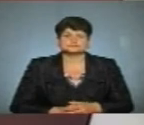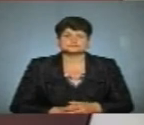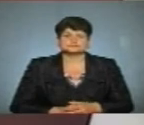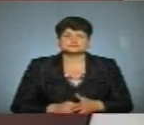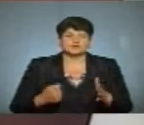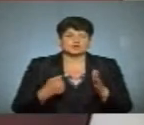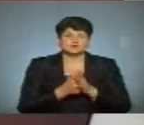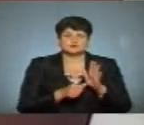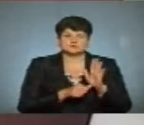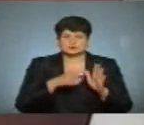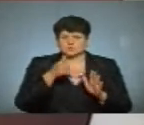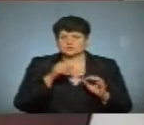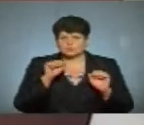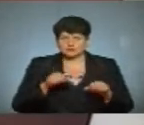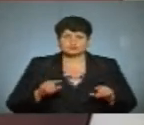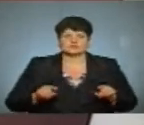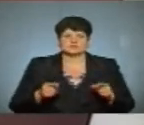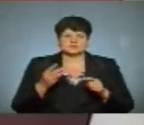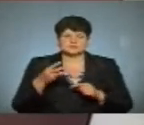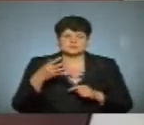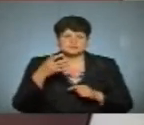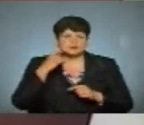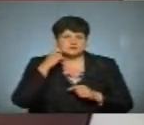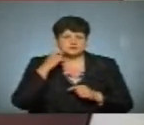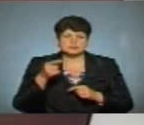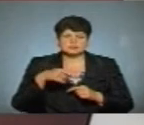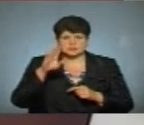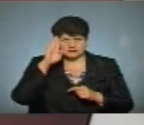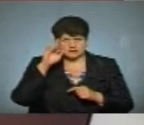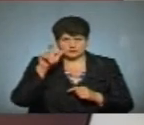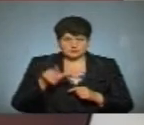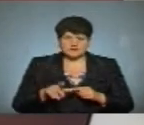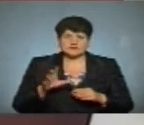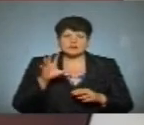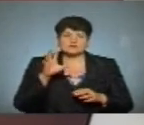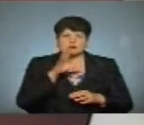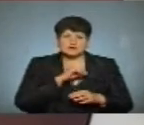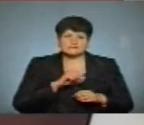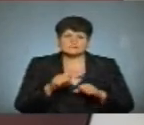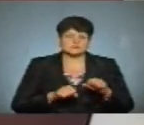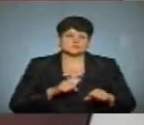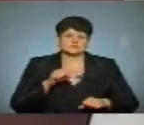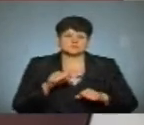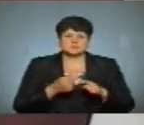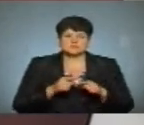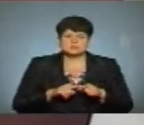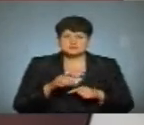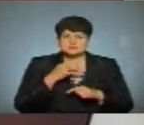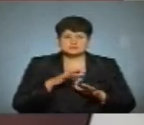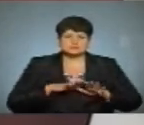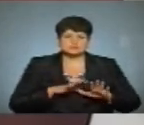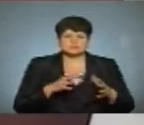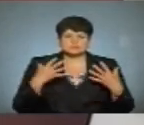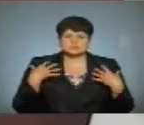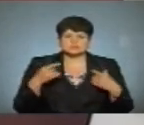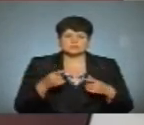До 6 років можуть ув'язнити 35-річного тернополянина, який крав велосипеди. Про це повідомив заступник начальника Тернопільського